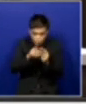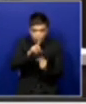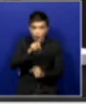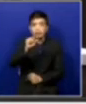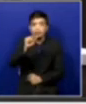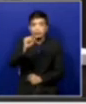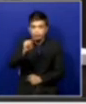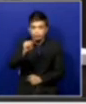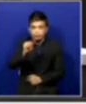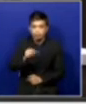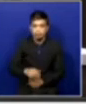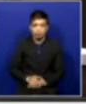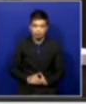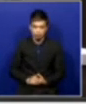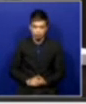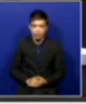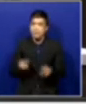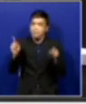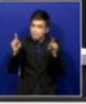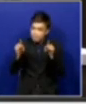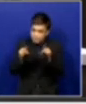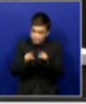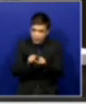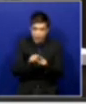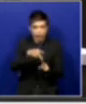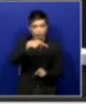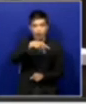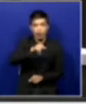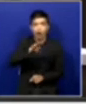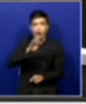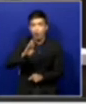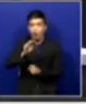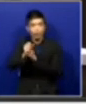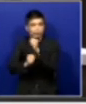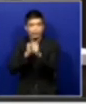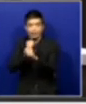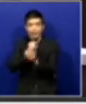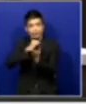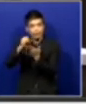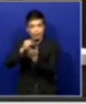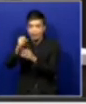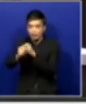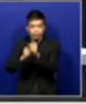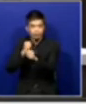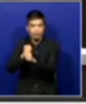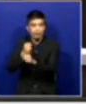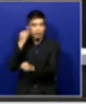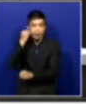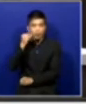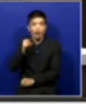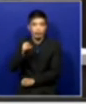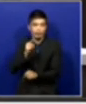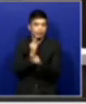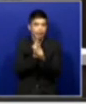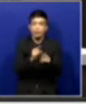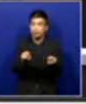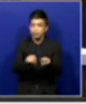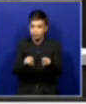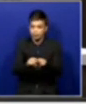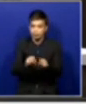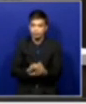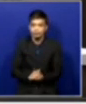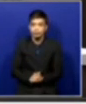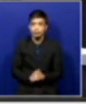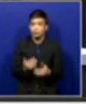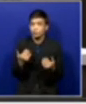มัติหรือไม่อนุมัติเท่านั้นเหมือนกับร่างพรบงบประมาณรายจ่ายประจำปีและที่สำคัญครับสมาชิกเราเองเนี่ยไม่ส